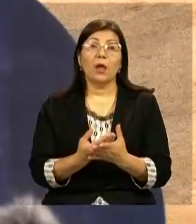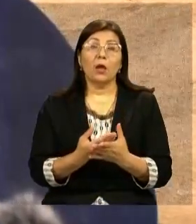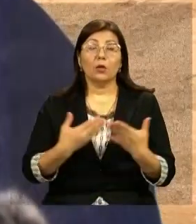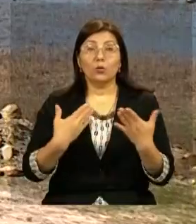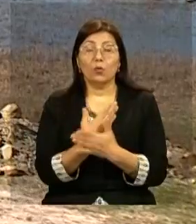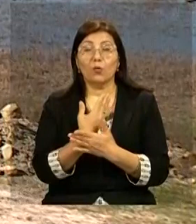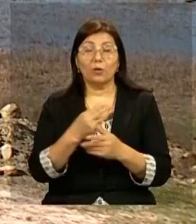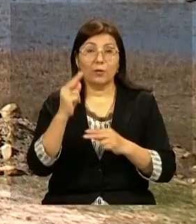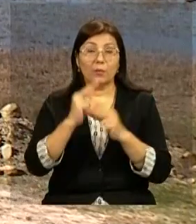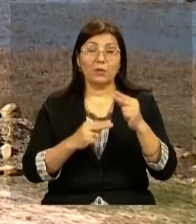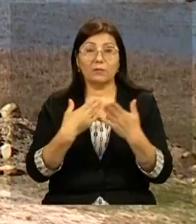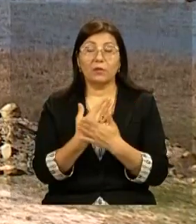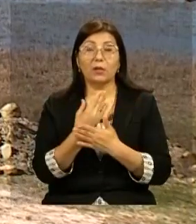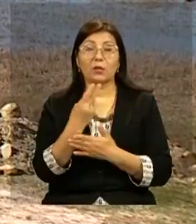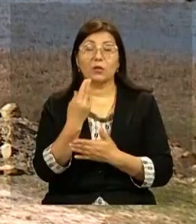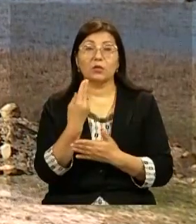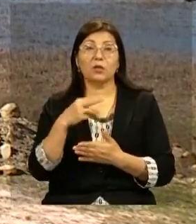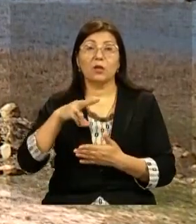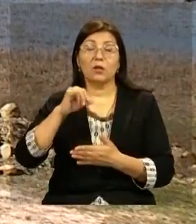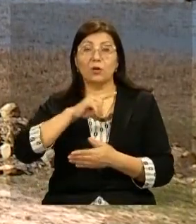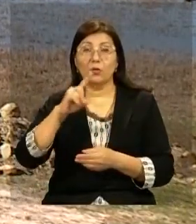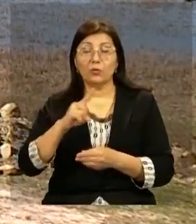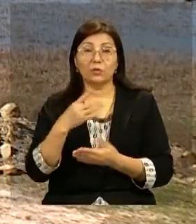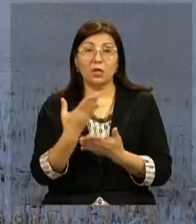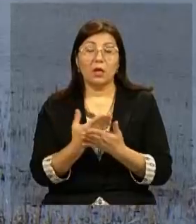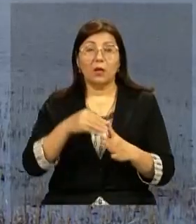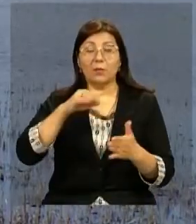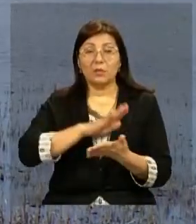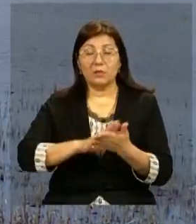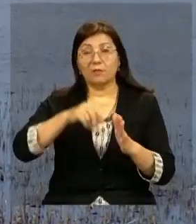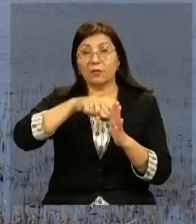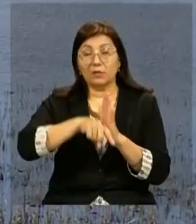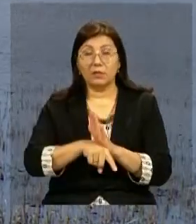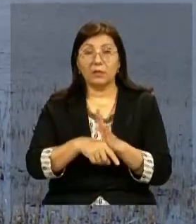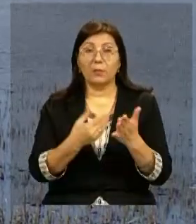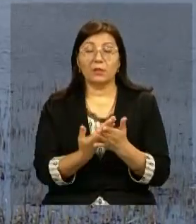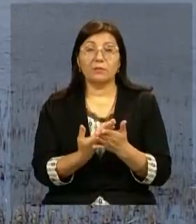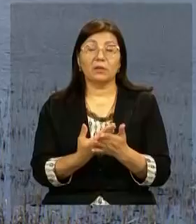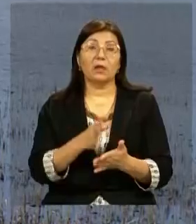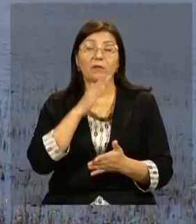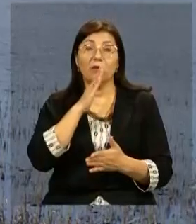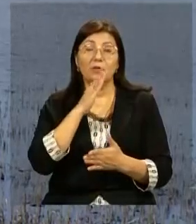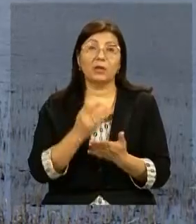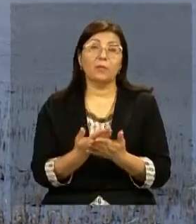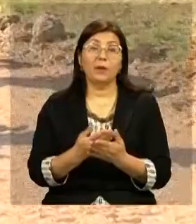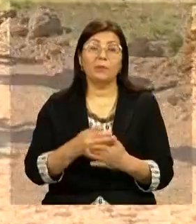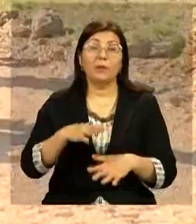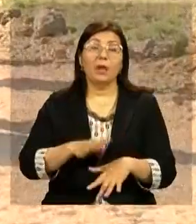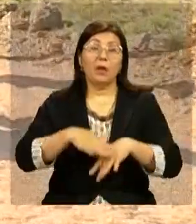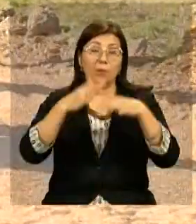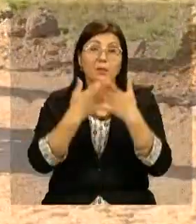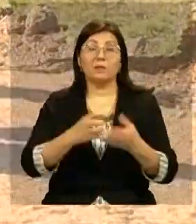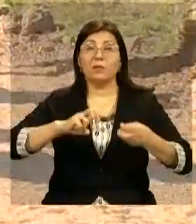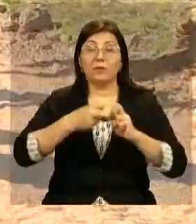новых шлюзов и гидропостов вокруг водоема, а также расчистки дна и дноуглубления. Напомним, во время паводка отремонтированная дамба не